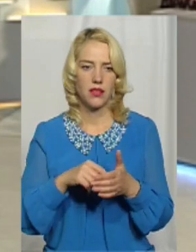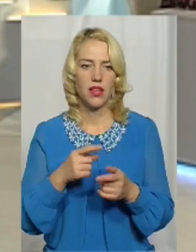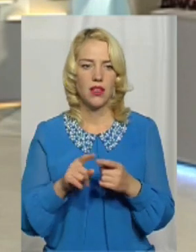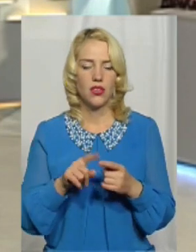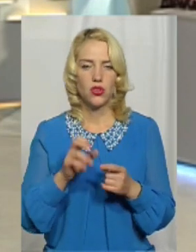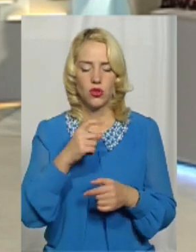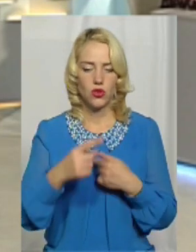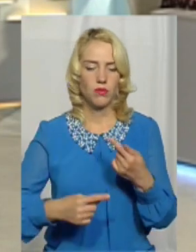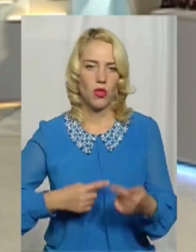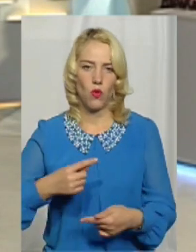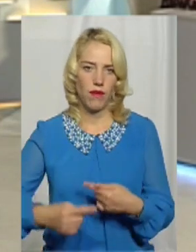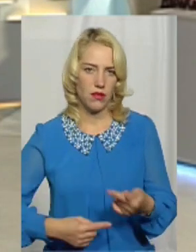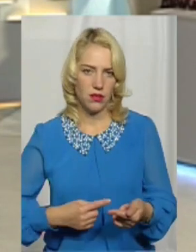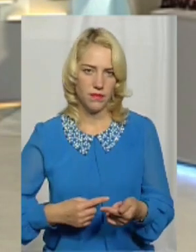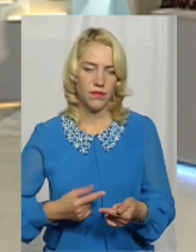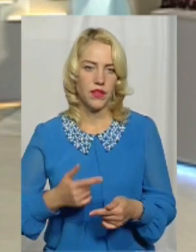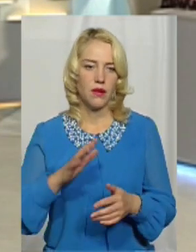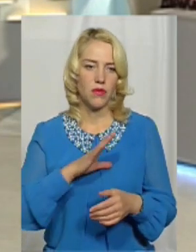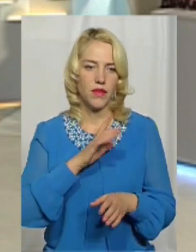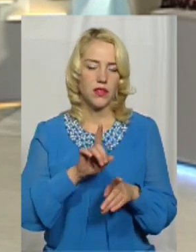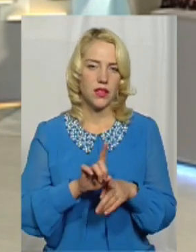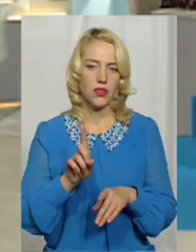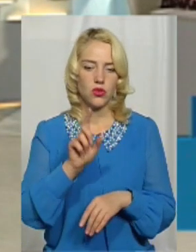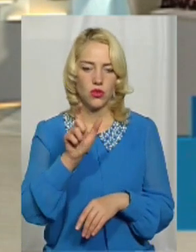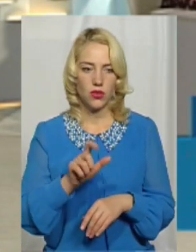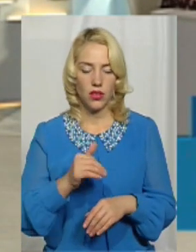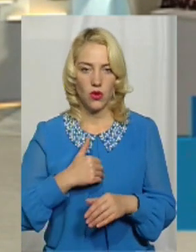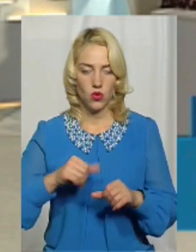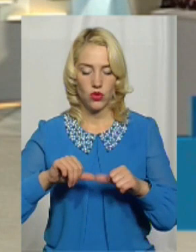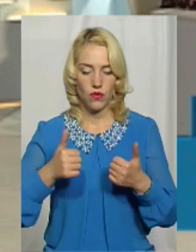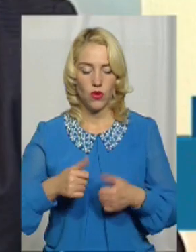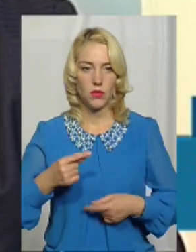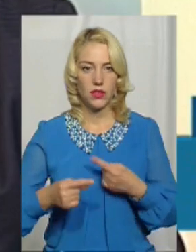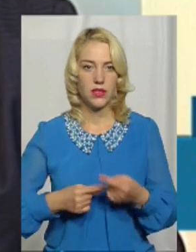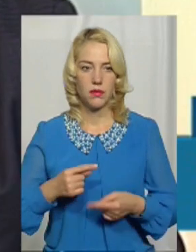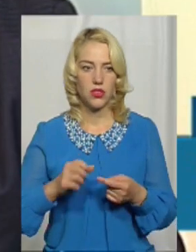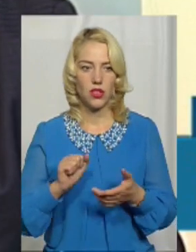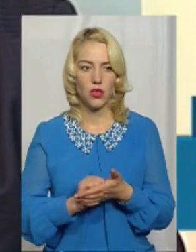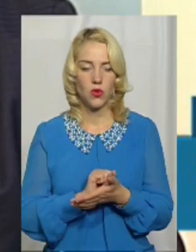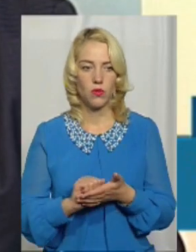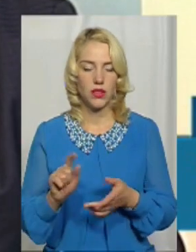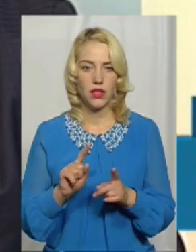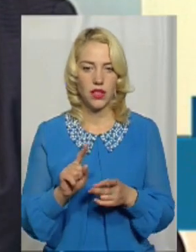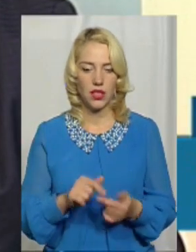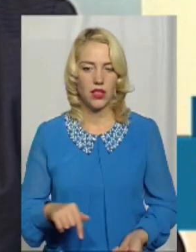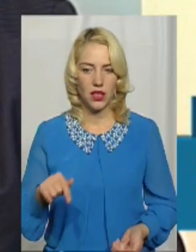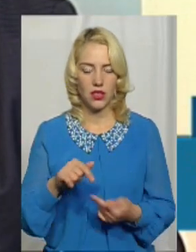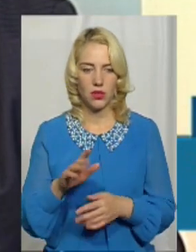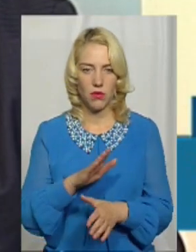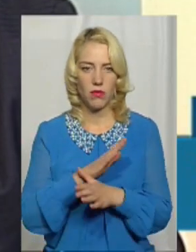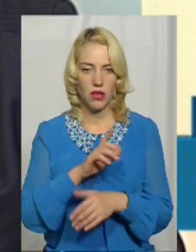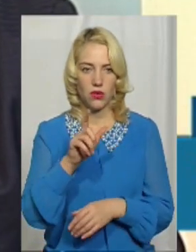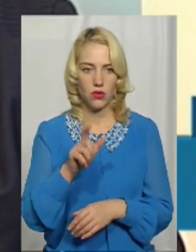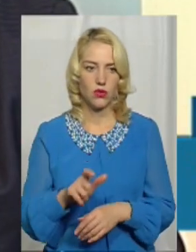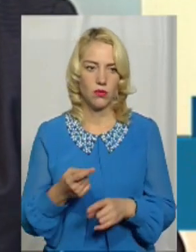розрізі спадкування, тому що буває так, що людина хоче оформити спадщину, а документи, які належали померлій